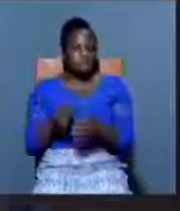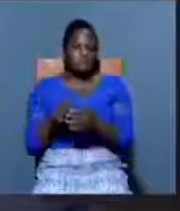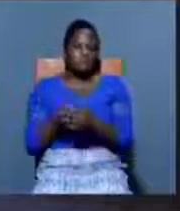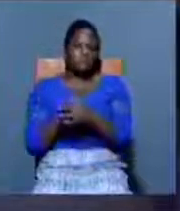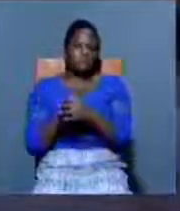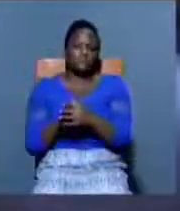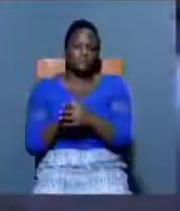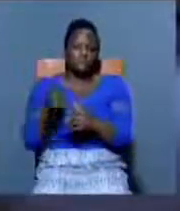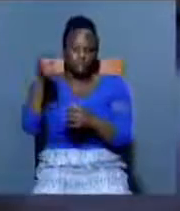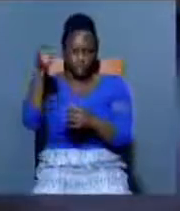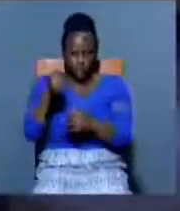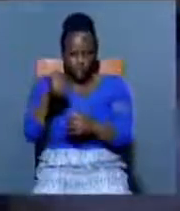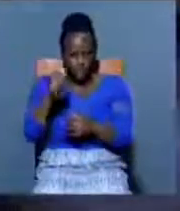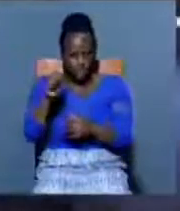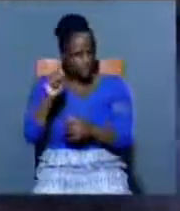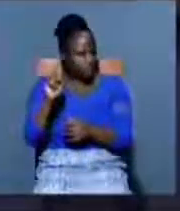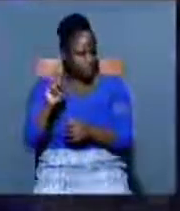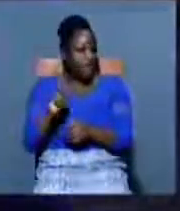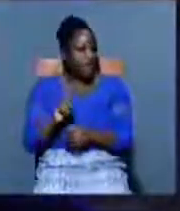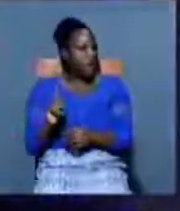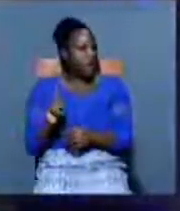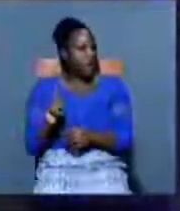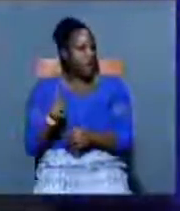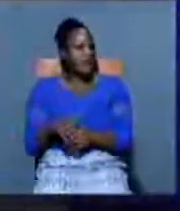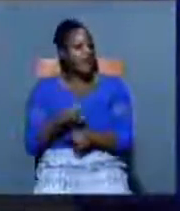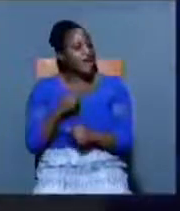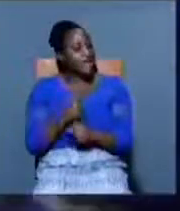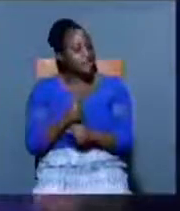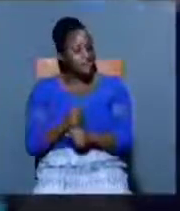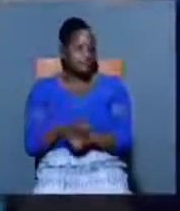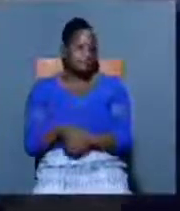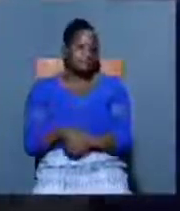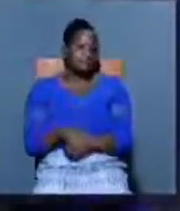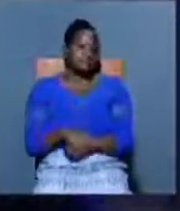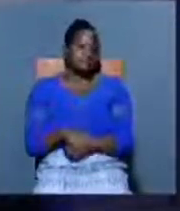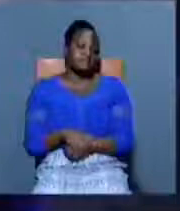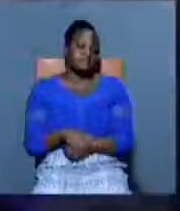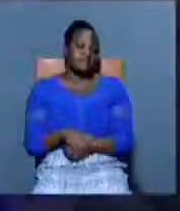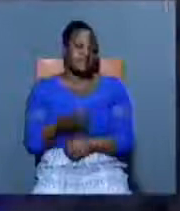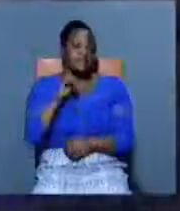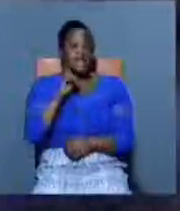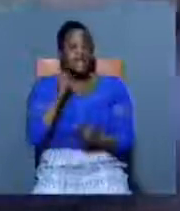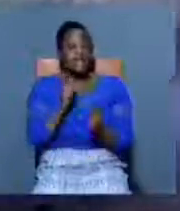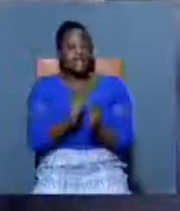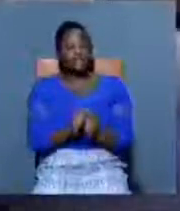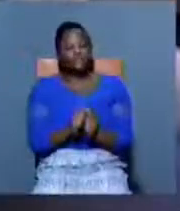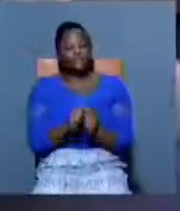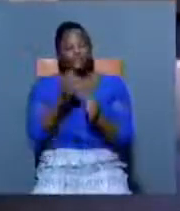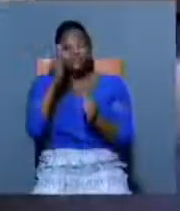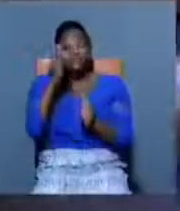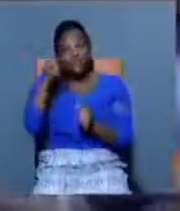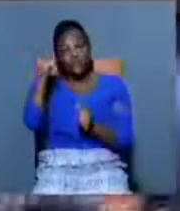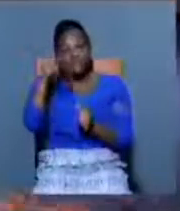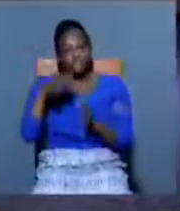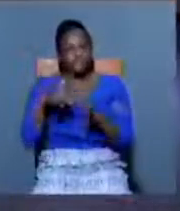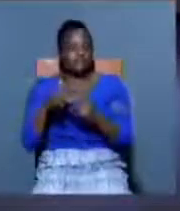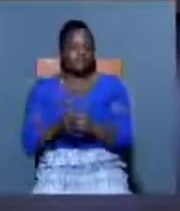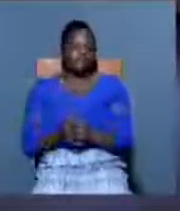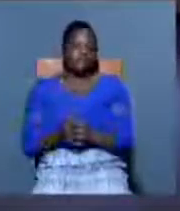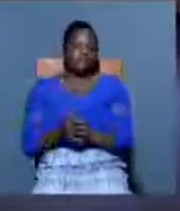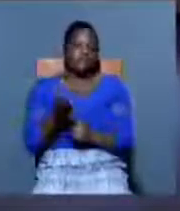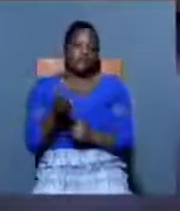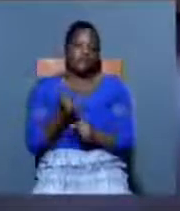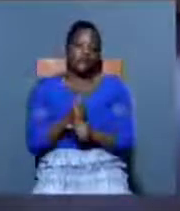haweki mbolea, alikuwa hana kazi yoyote. Kila kitu kilikuwa kikifanywa na Mungu. Mwanaume kazi yake ilikuwa, nilisema hapa,